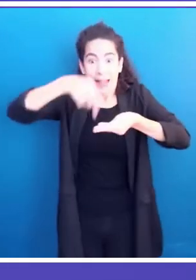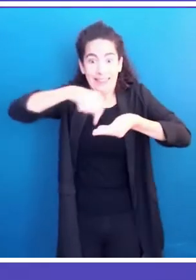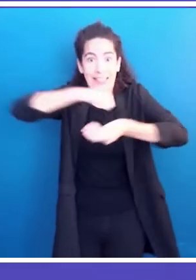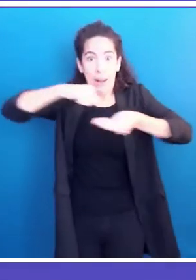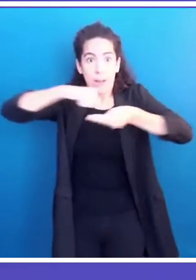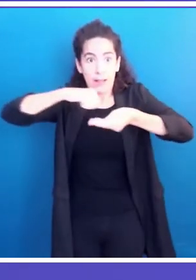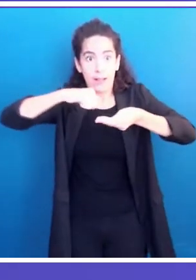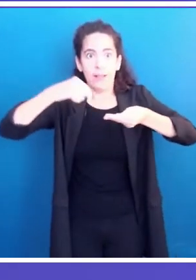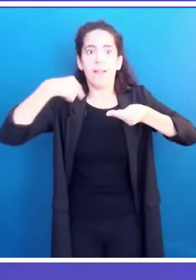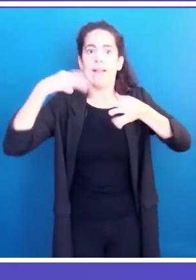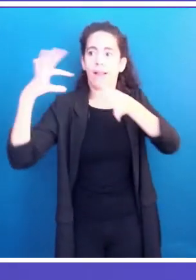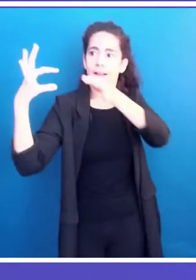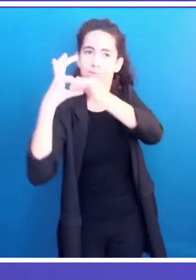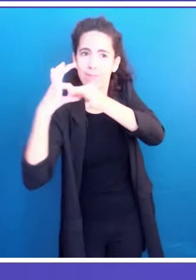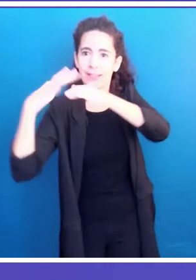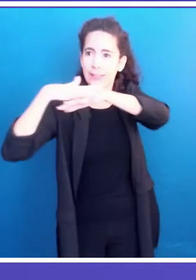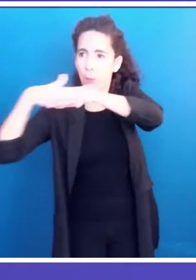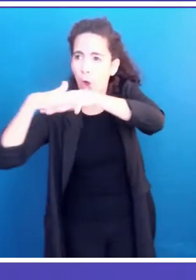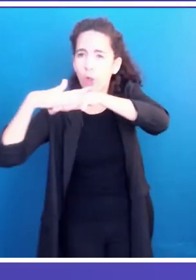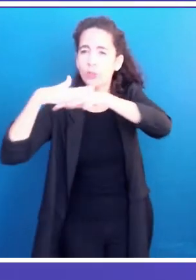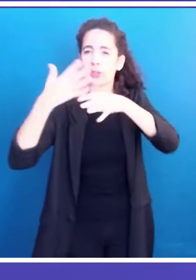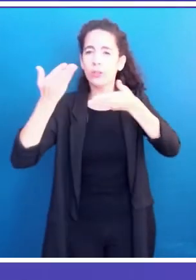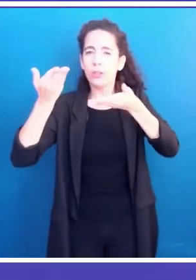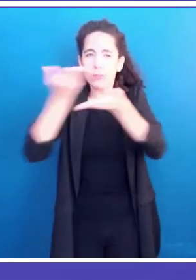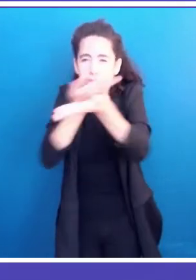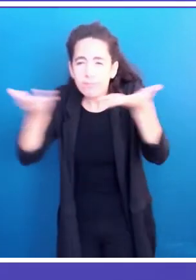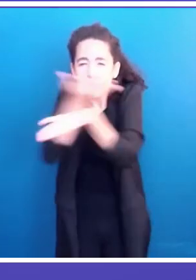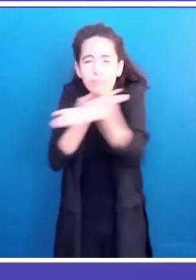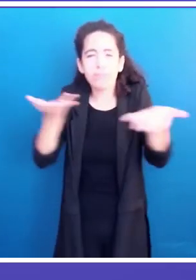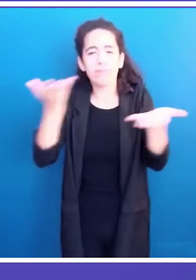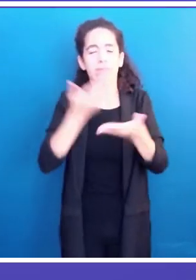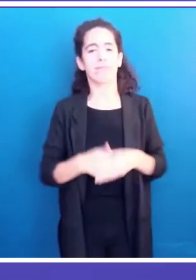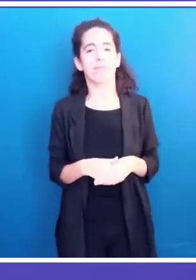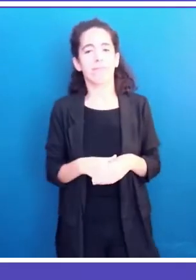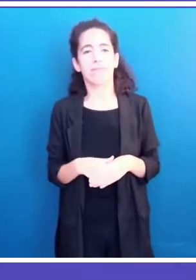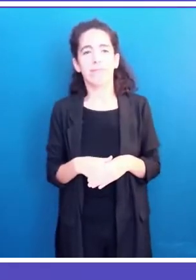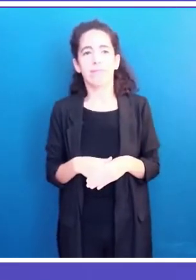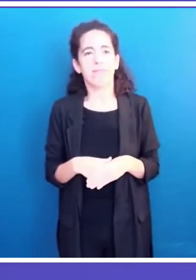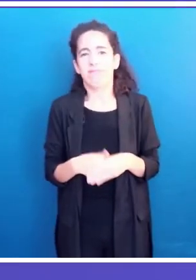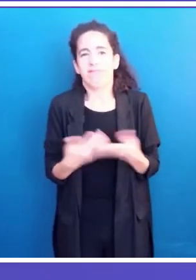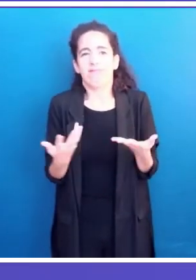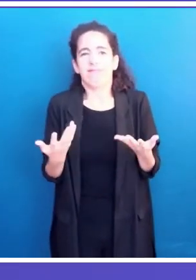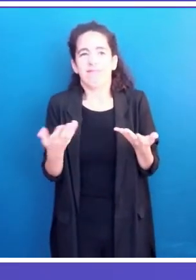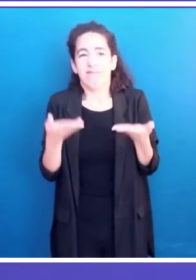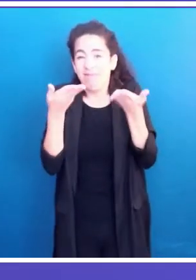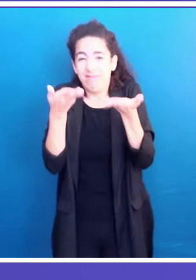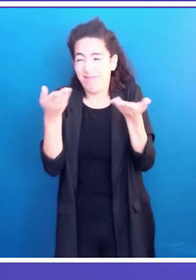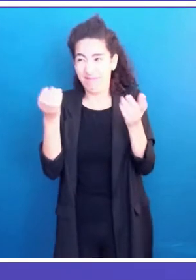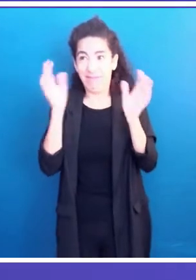الفضلة ولتأمين هذا التآزر الأساسي في أعمالنا، وذلك من أجل لأن